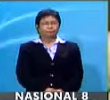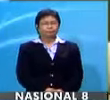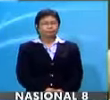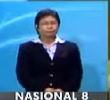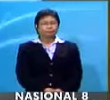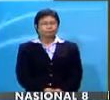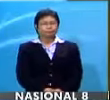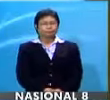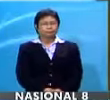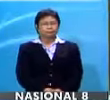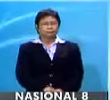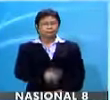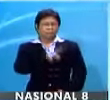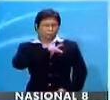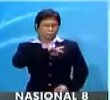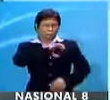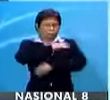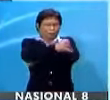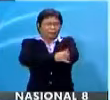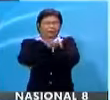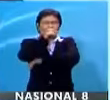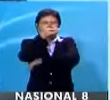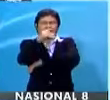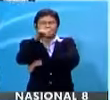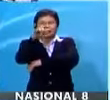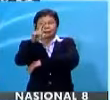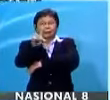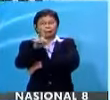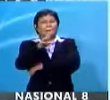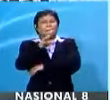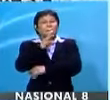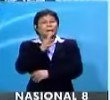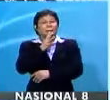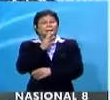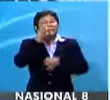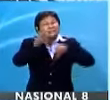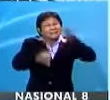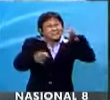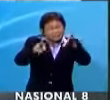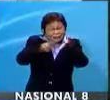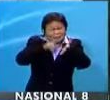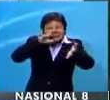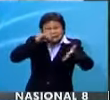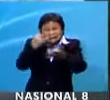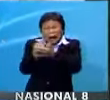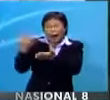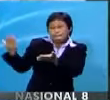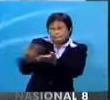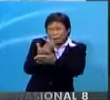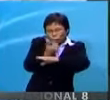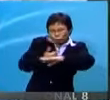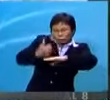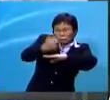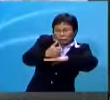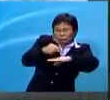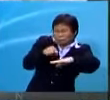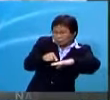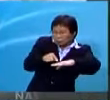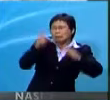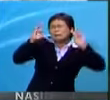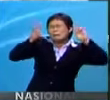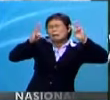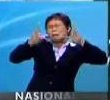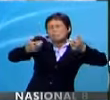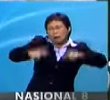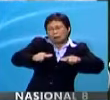memadai ketua polis negara Tan Sri Khalid Abu Bakar menegaskan sekiranya rekod jenayah baharu diwujudkan beliau bimbang